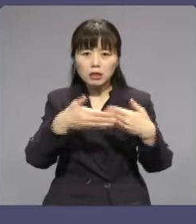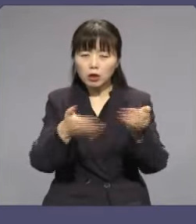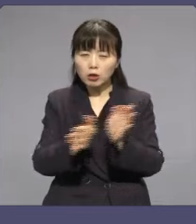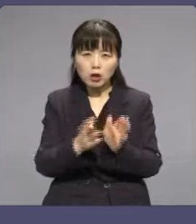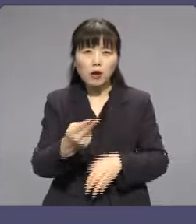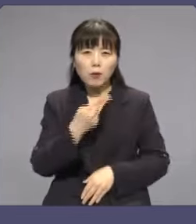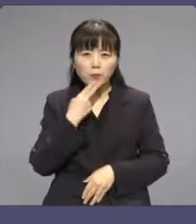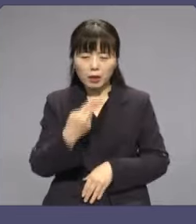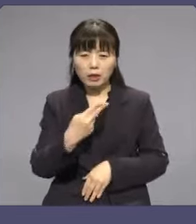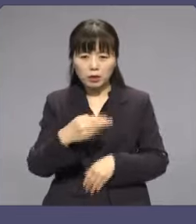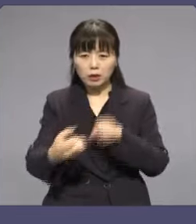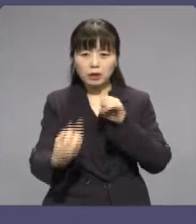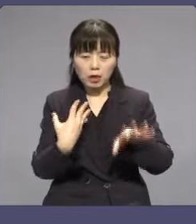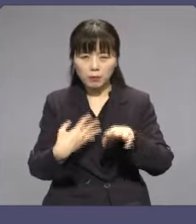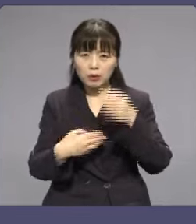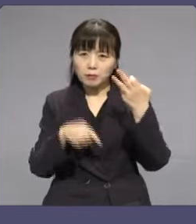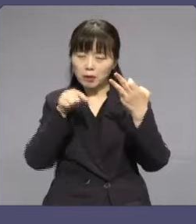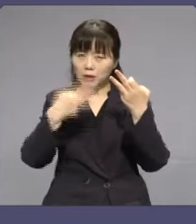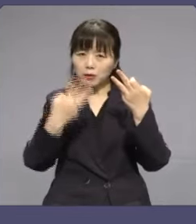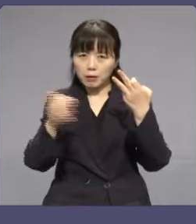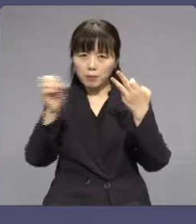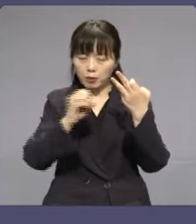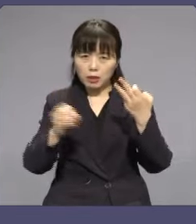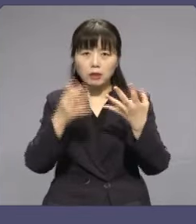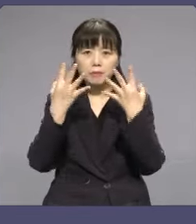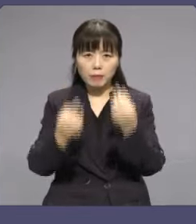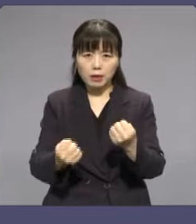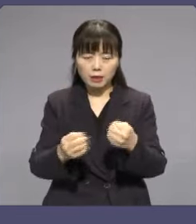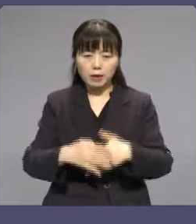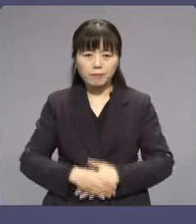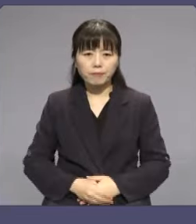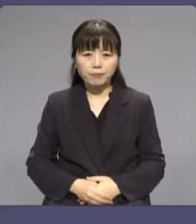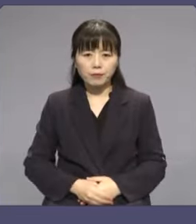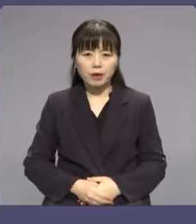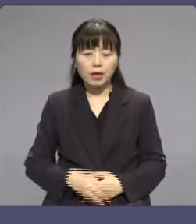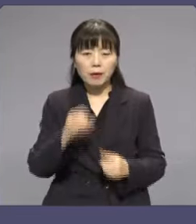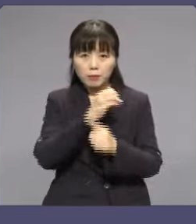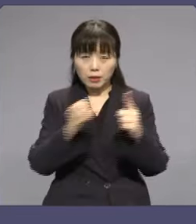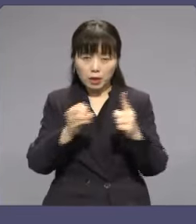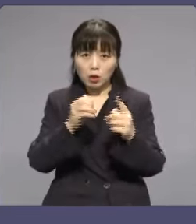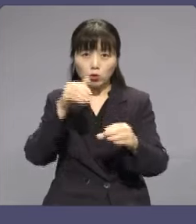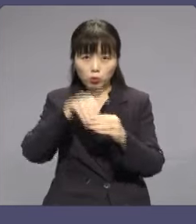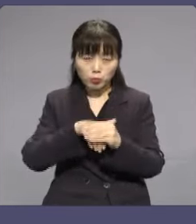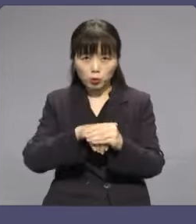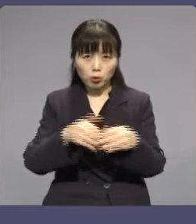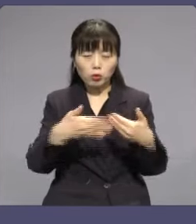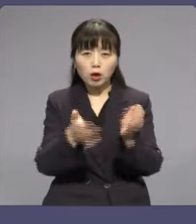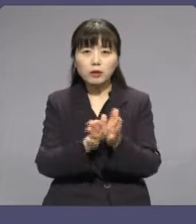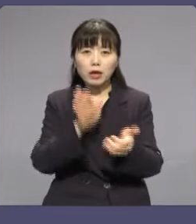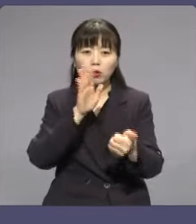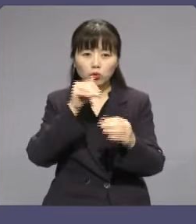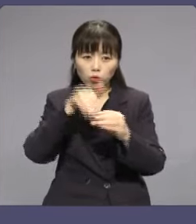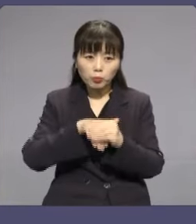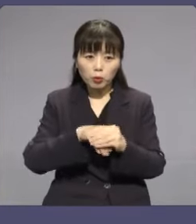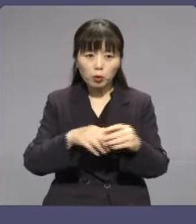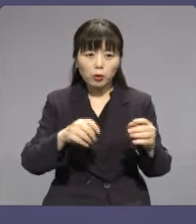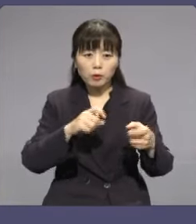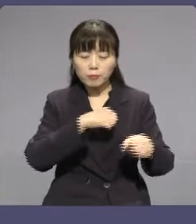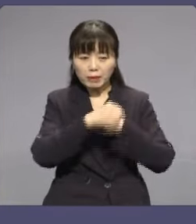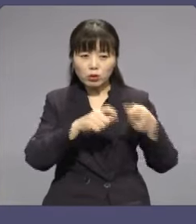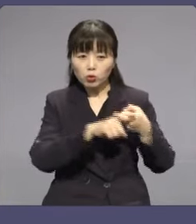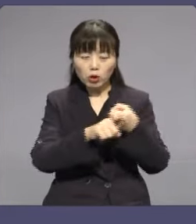없다는 답이 13.3% 높았습니다 비례 투표를 묻는 정당 투표에는 더민주 연합